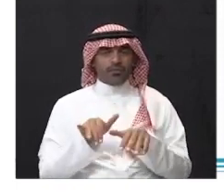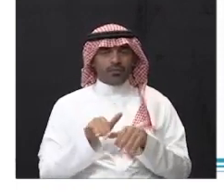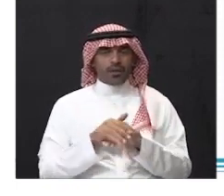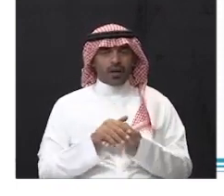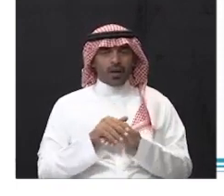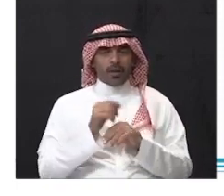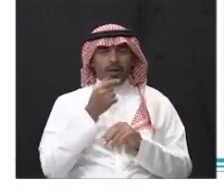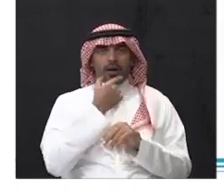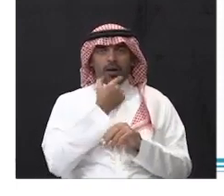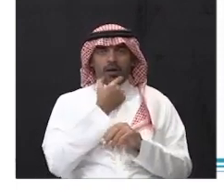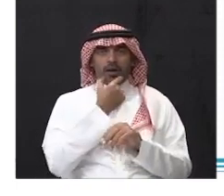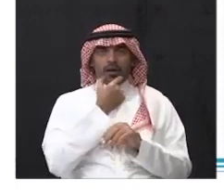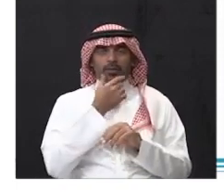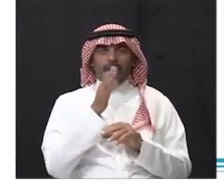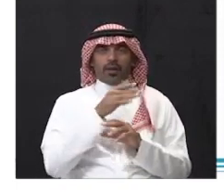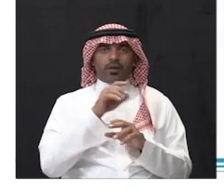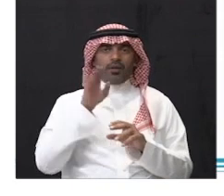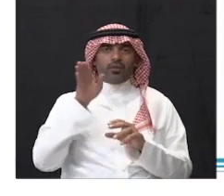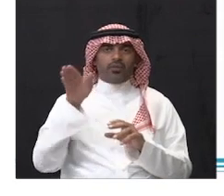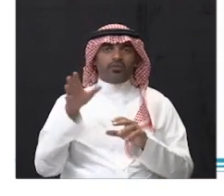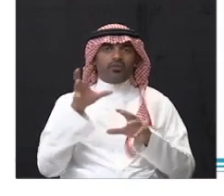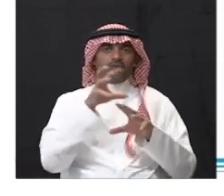العربي منذ غزوها عام